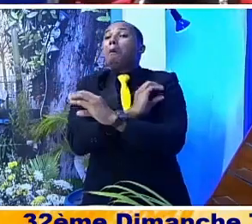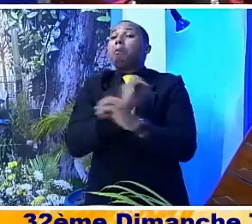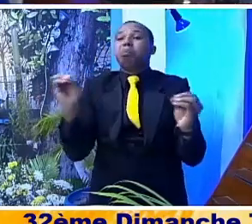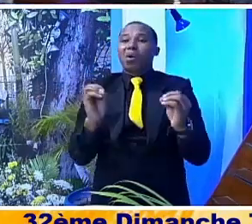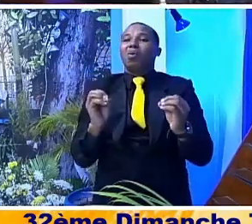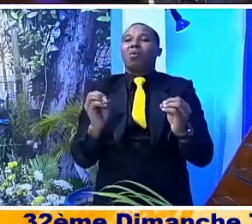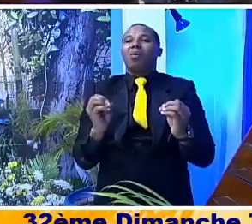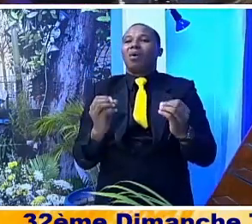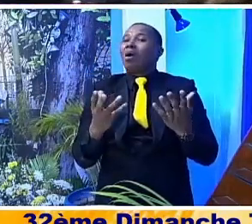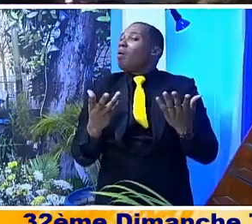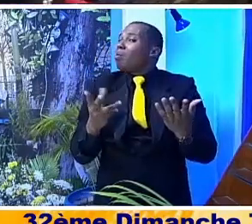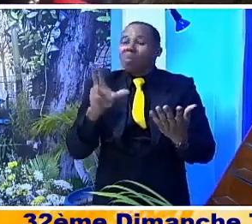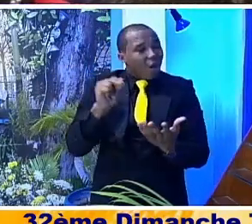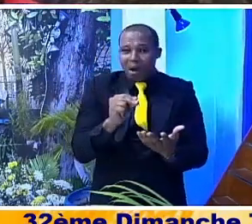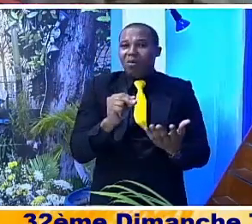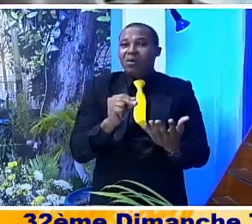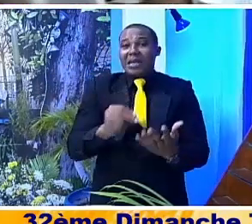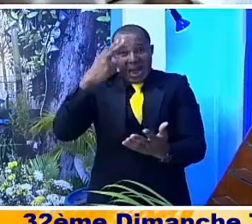problème c'est